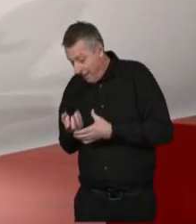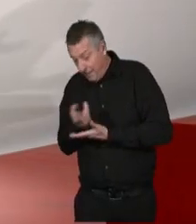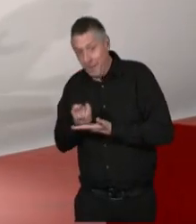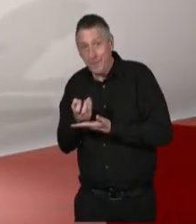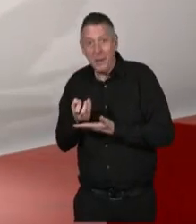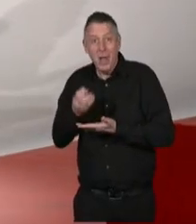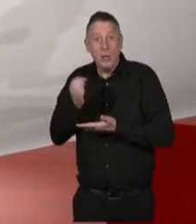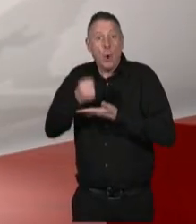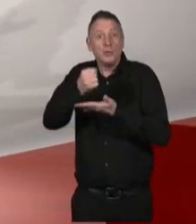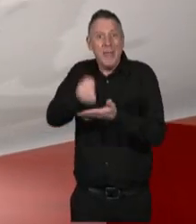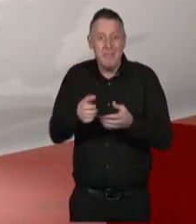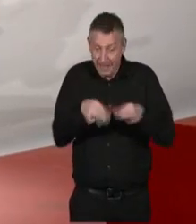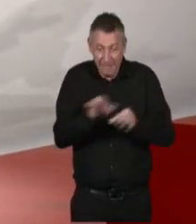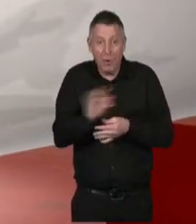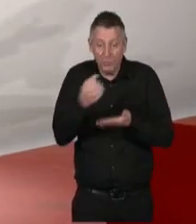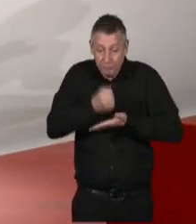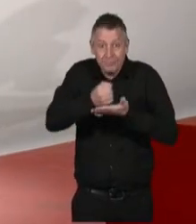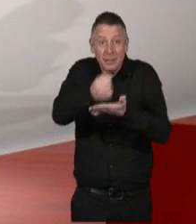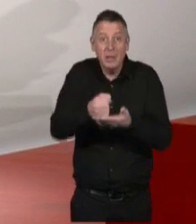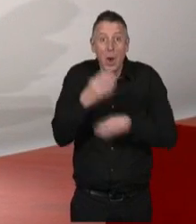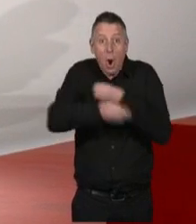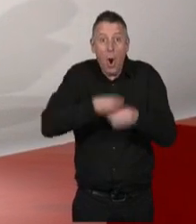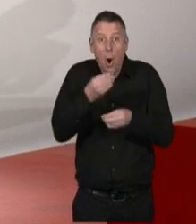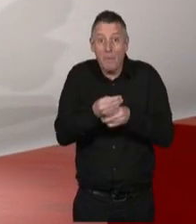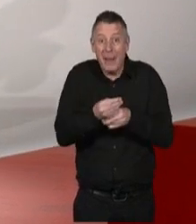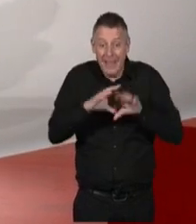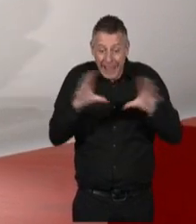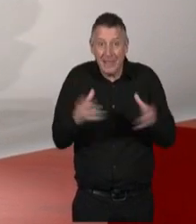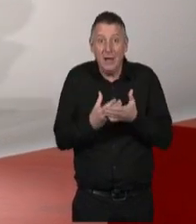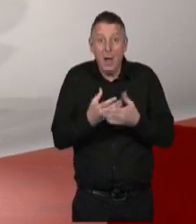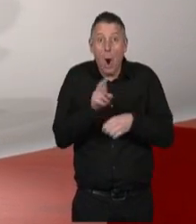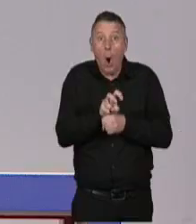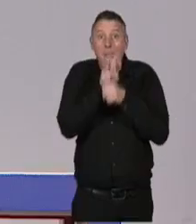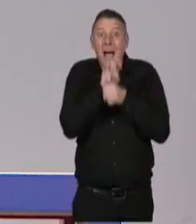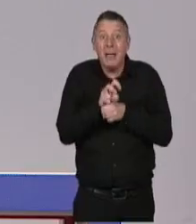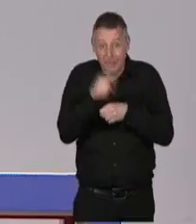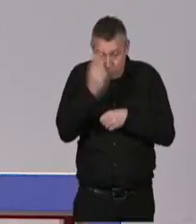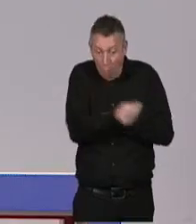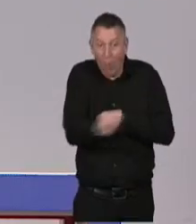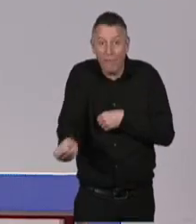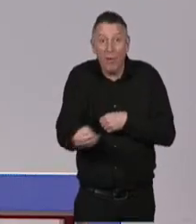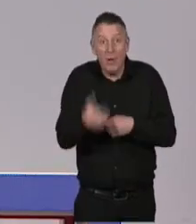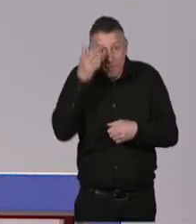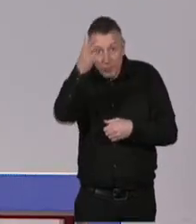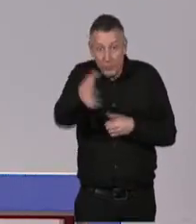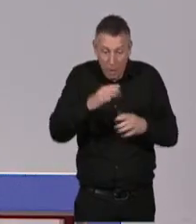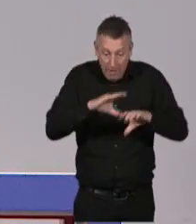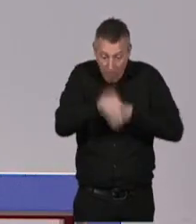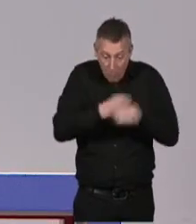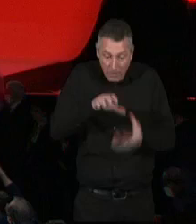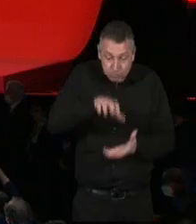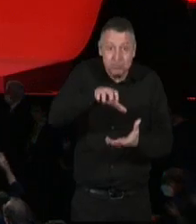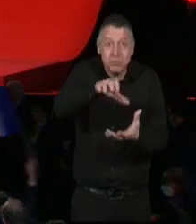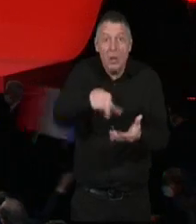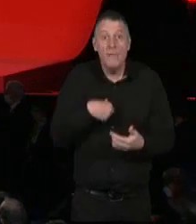Nous empruntons notre planète à nos enfants et aujourd'hui, nous leur devons d'être à la hauteur de l'urgence climatique et ce n'est pas le